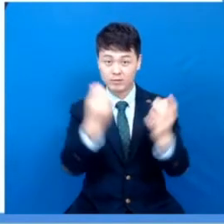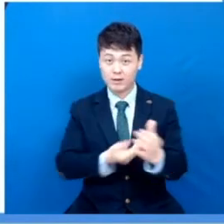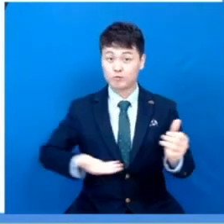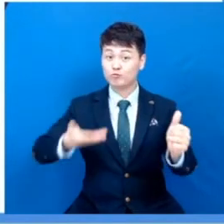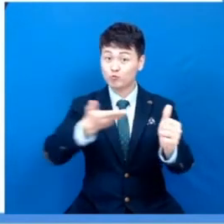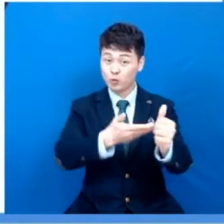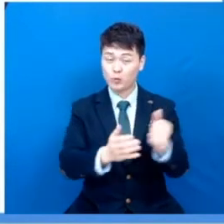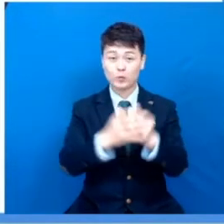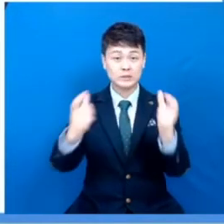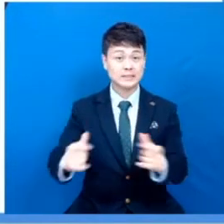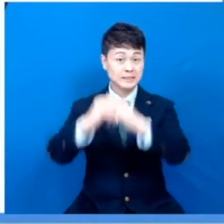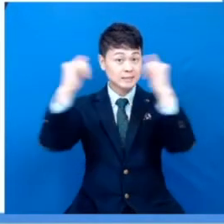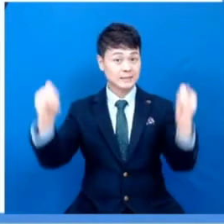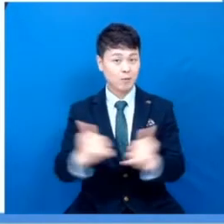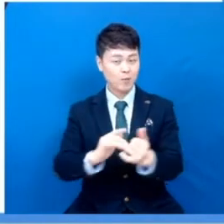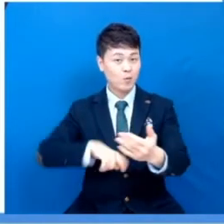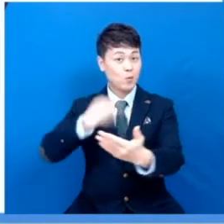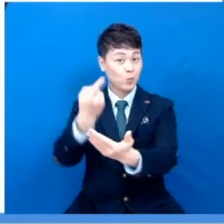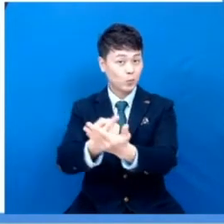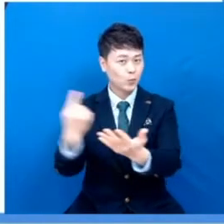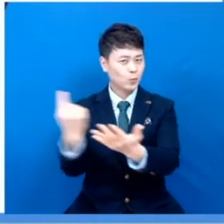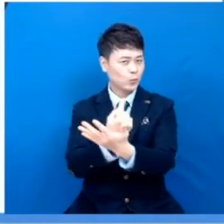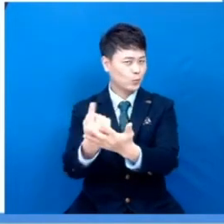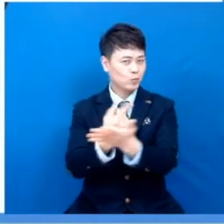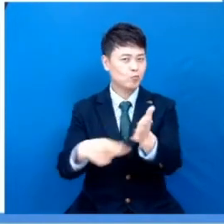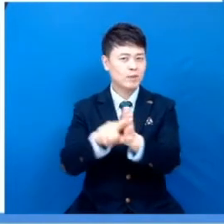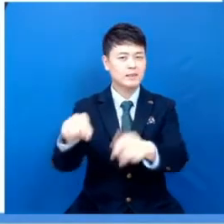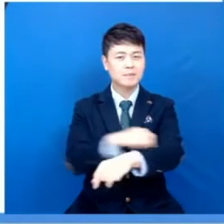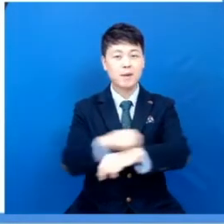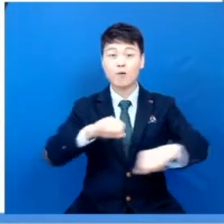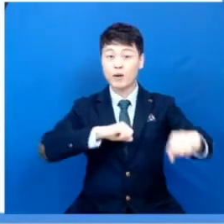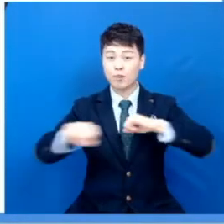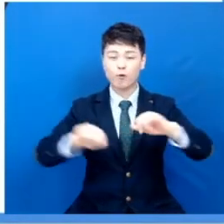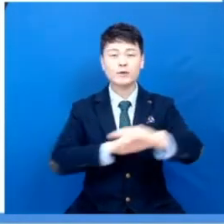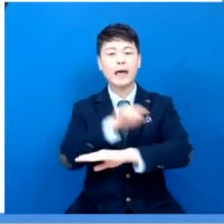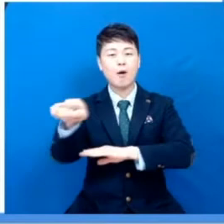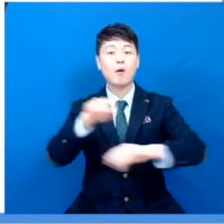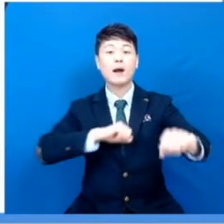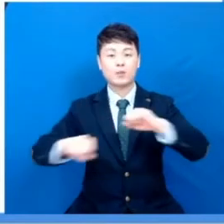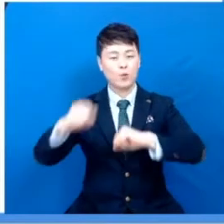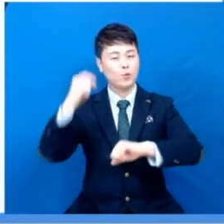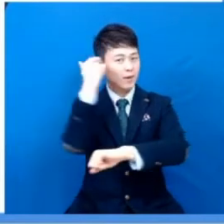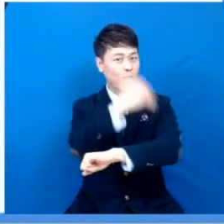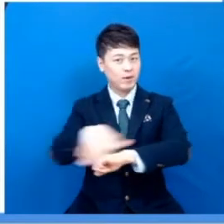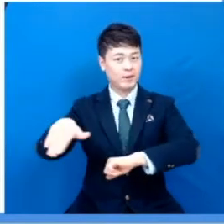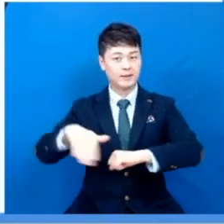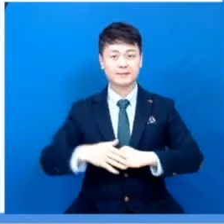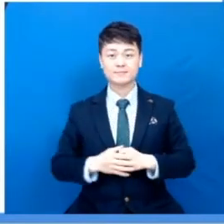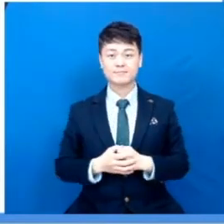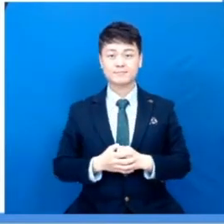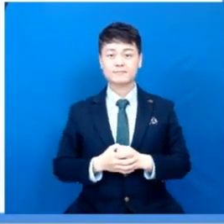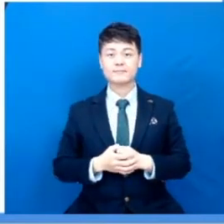지역사회 적응을 위한 특별 활동 야외 활동을 계획하였습니다